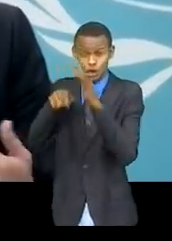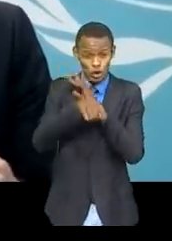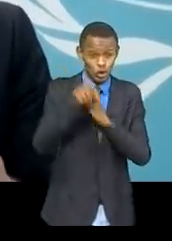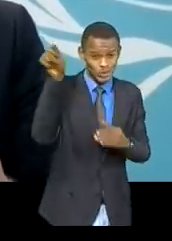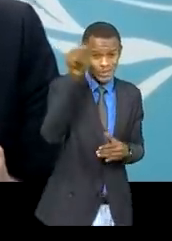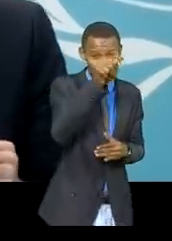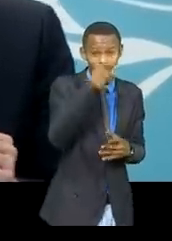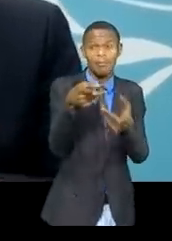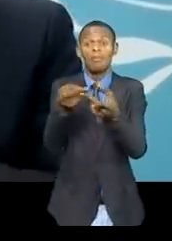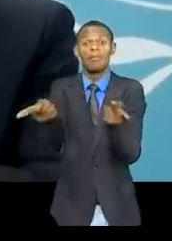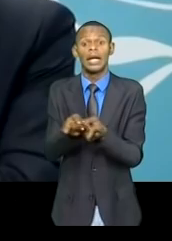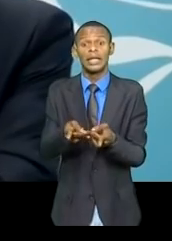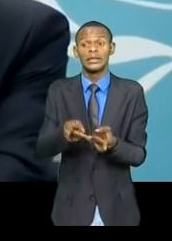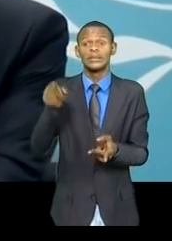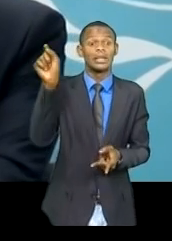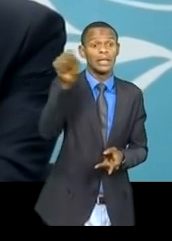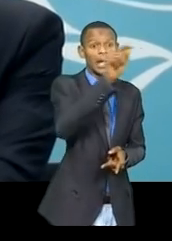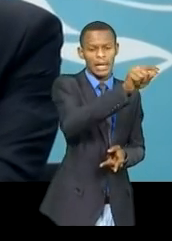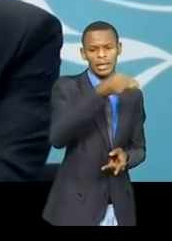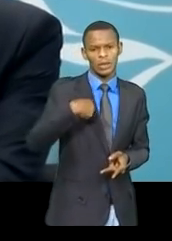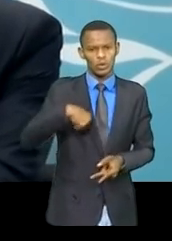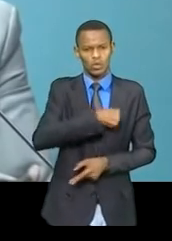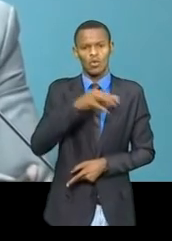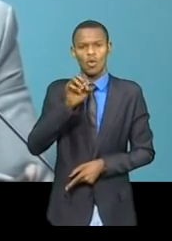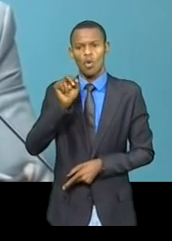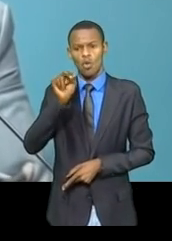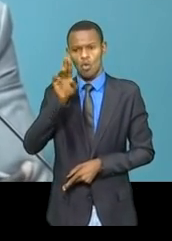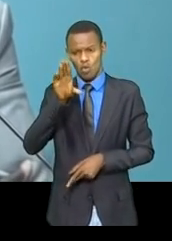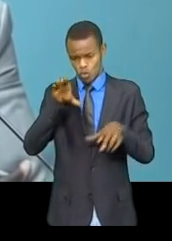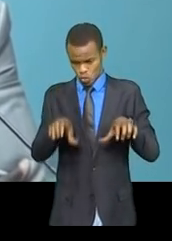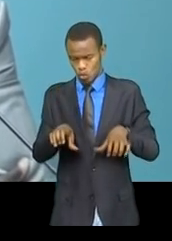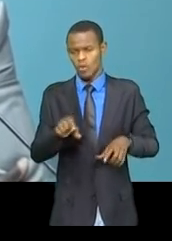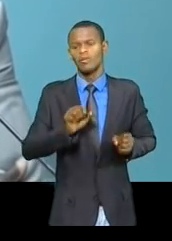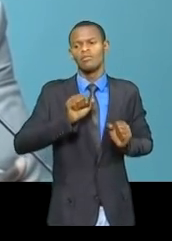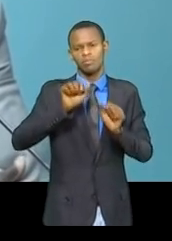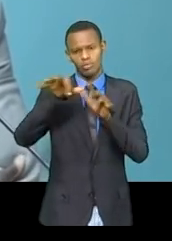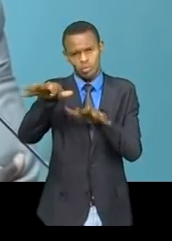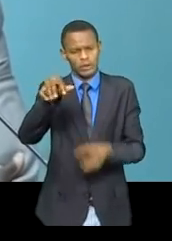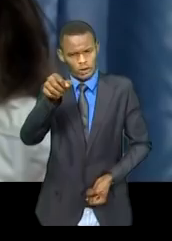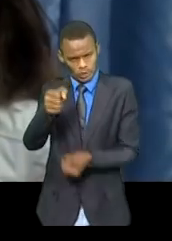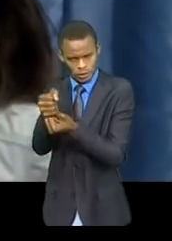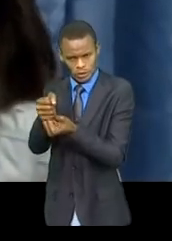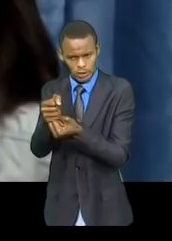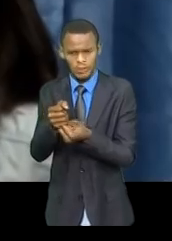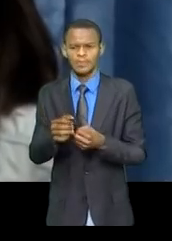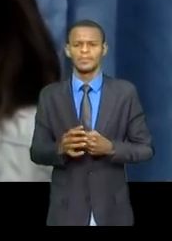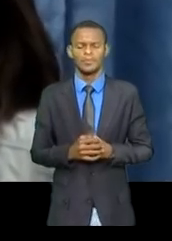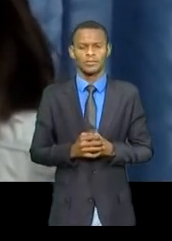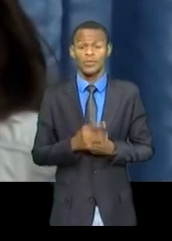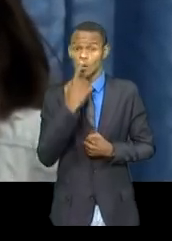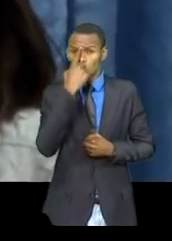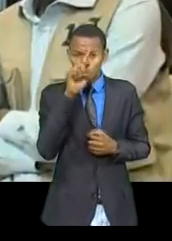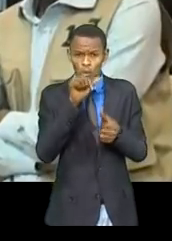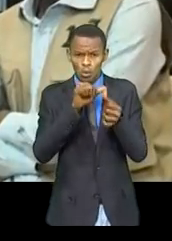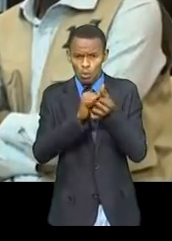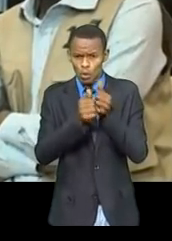de faire leur travail dans les meilleures conditions possibles. Concernant les points sur la situation des droits de l'homme en RDC et des activités sur la